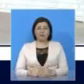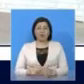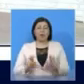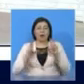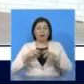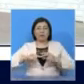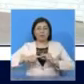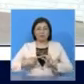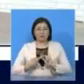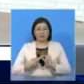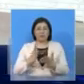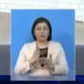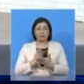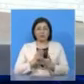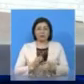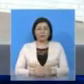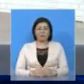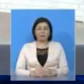арнайы техникасы бар.